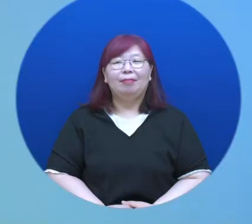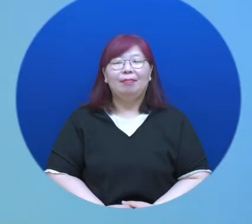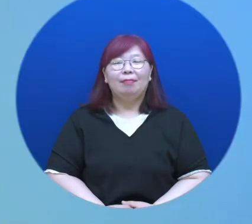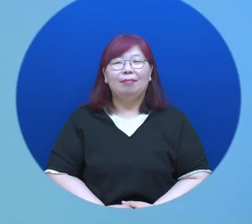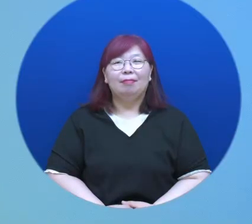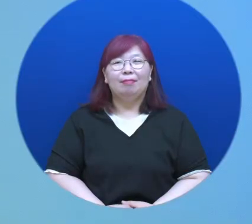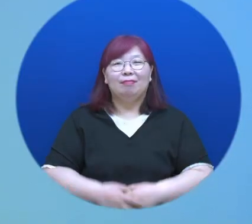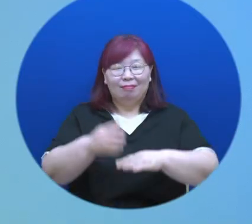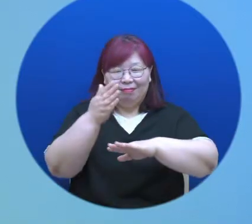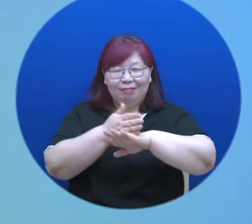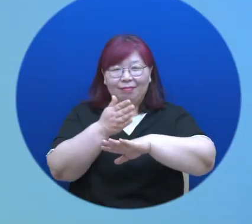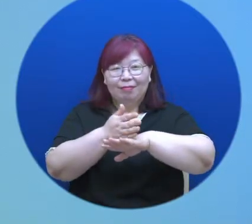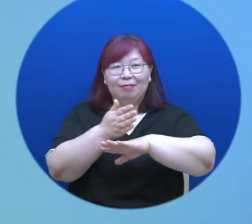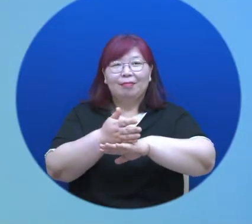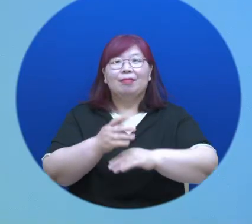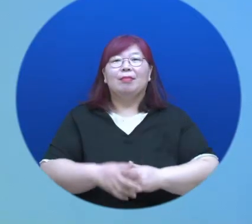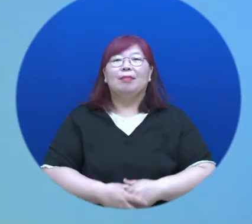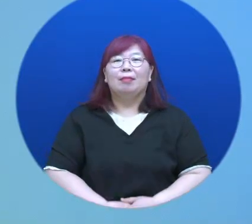네, 감사합니다.